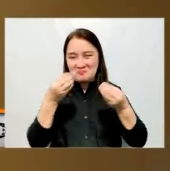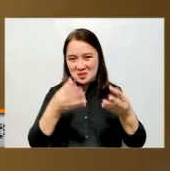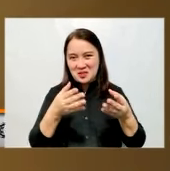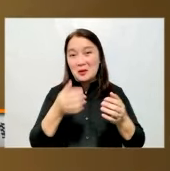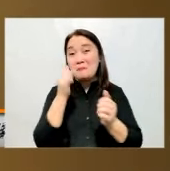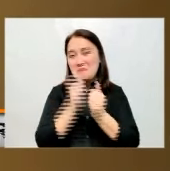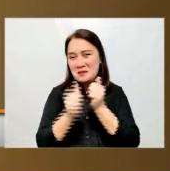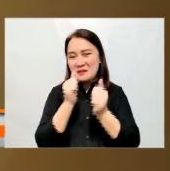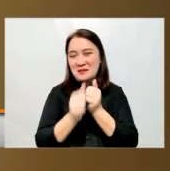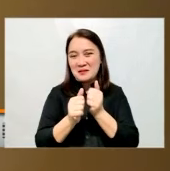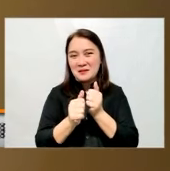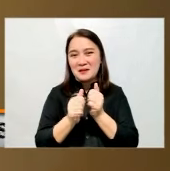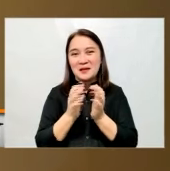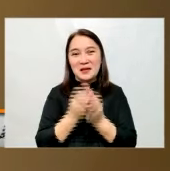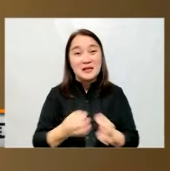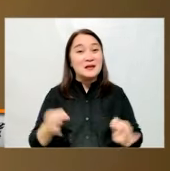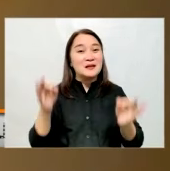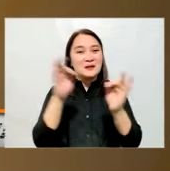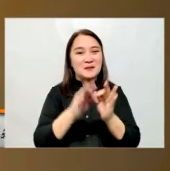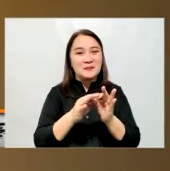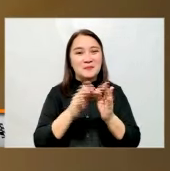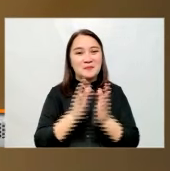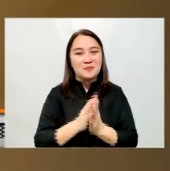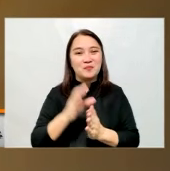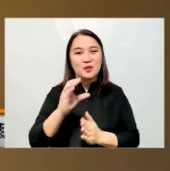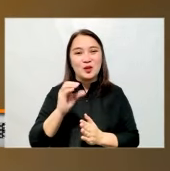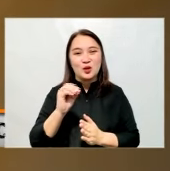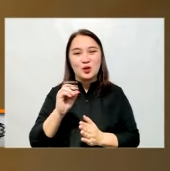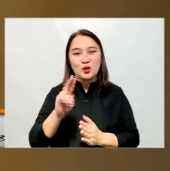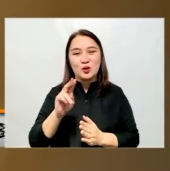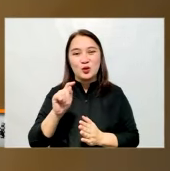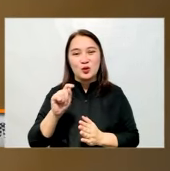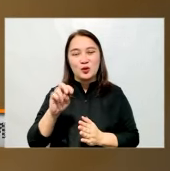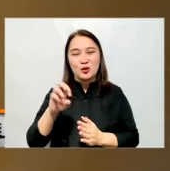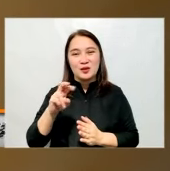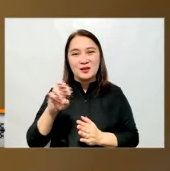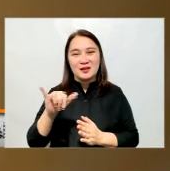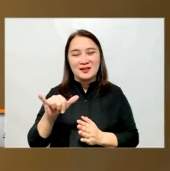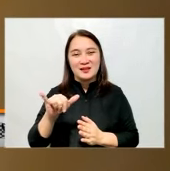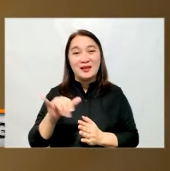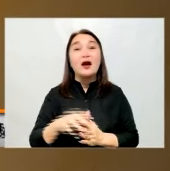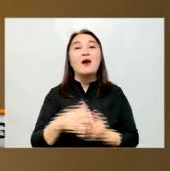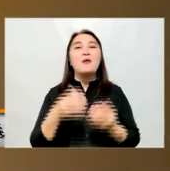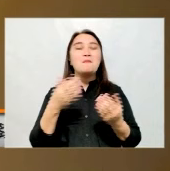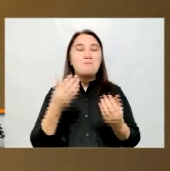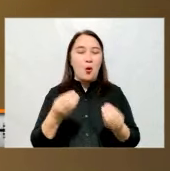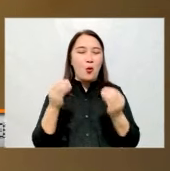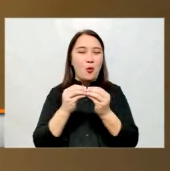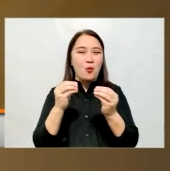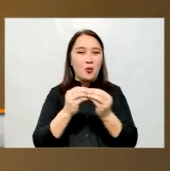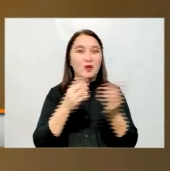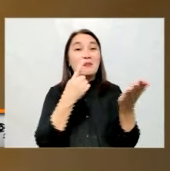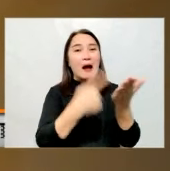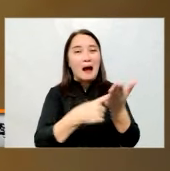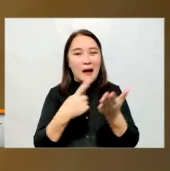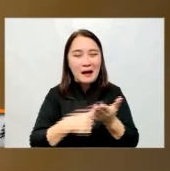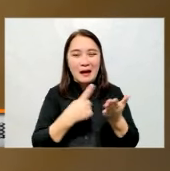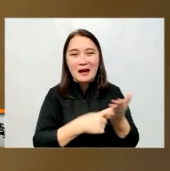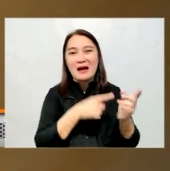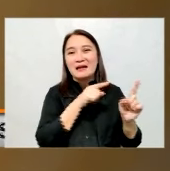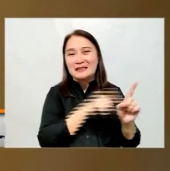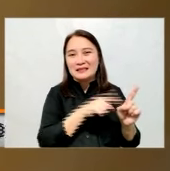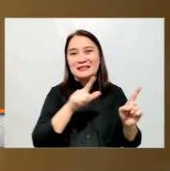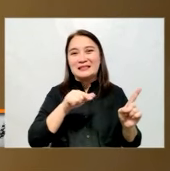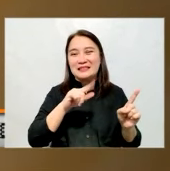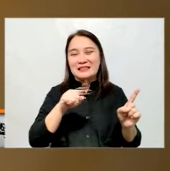Ang kilalang film critic naman na si Courtney Howard, sinabing pag-uusapan pang lalo si Liza dahil sa pelikula.